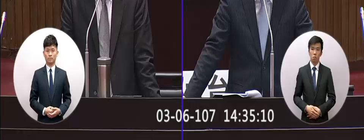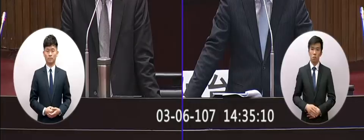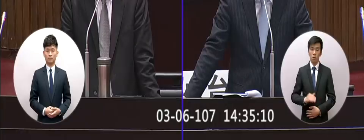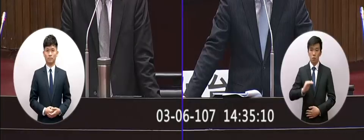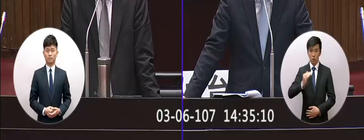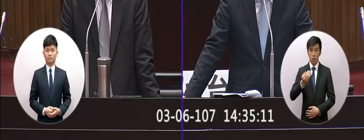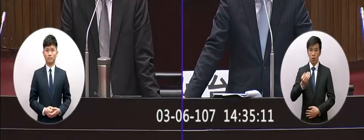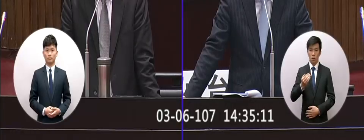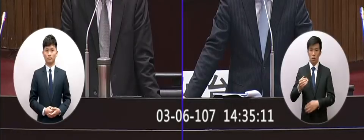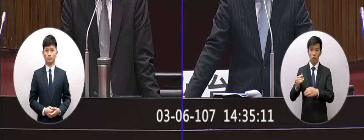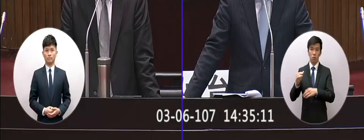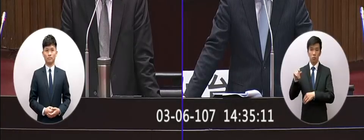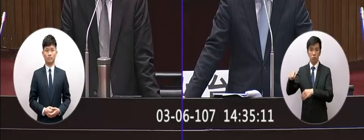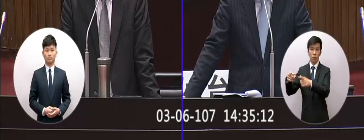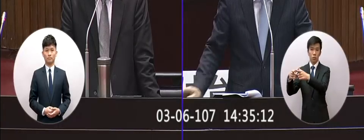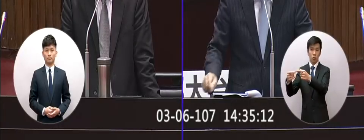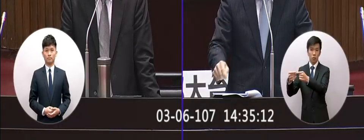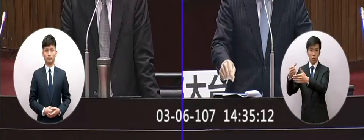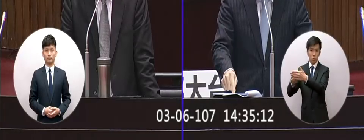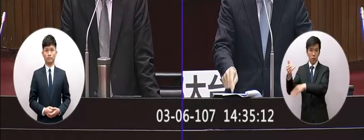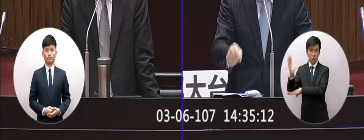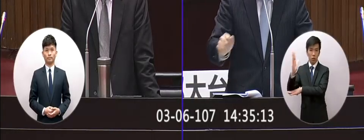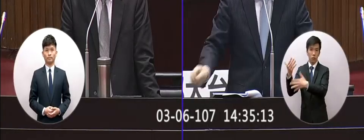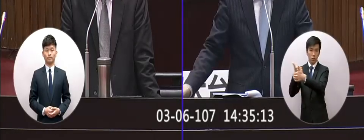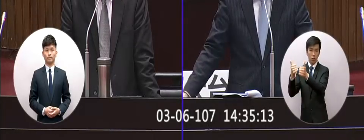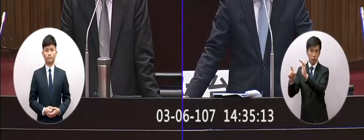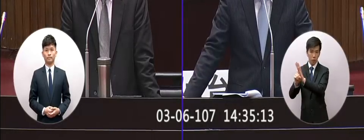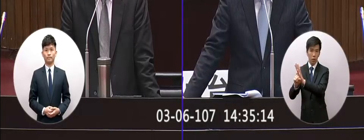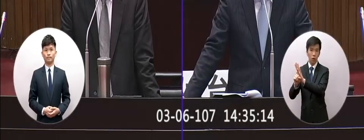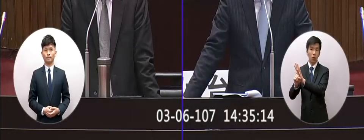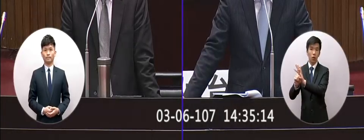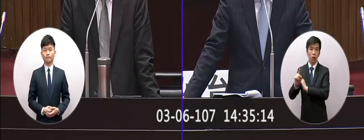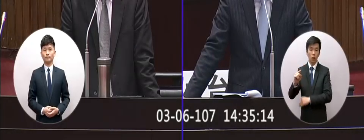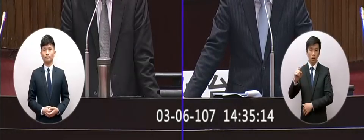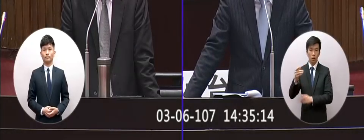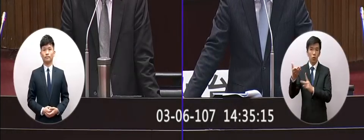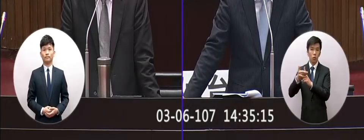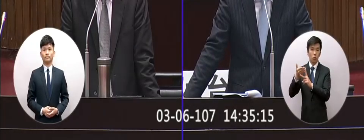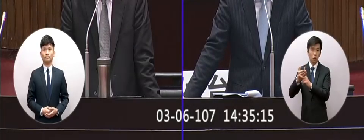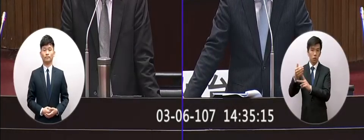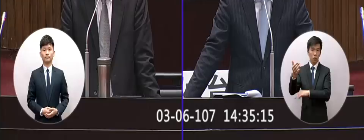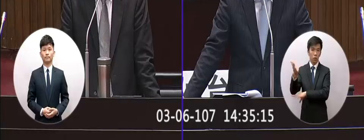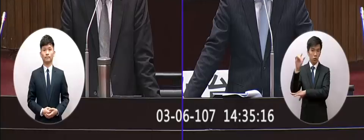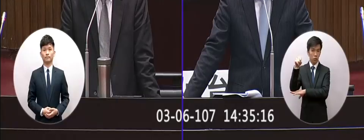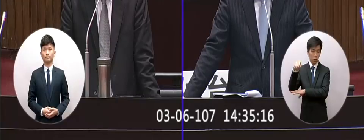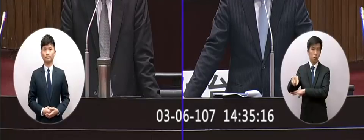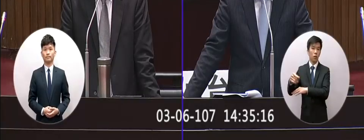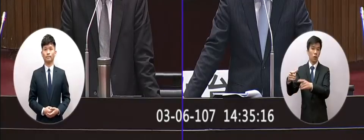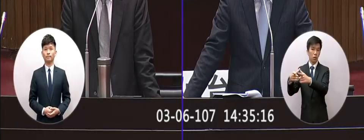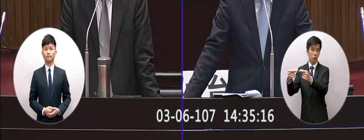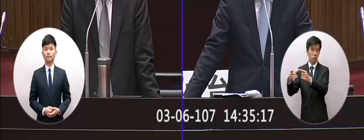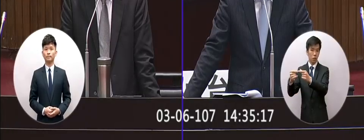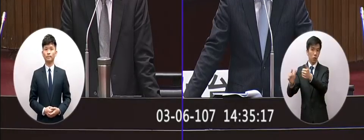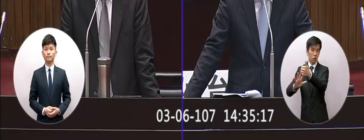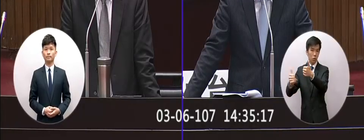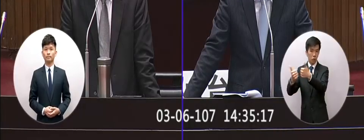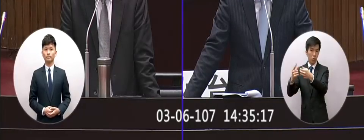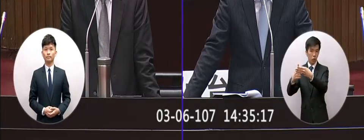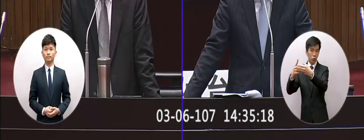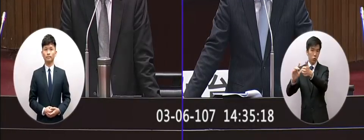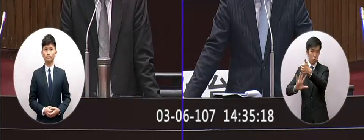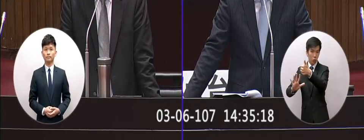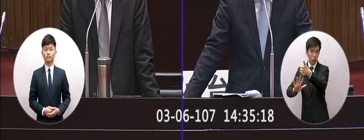表处啊，或者是现在正在日本的农委会主委。他有没有在那边表达我们一致的抗